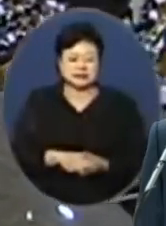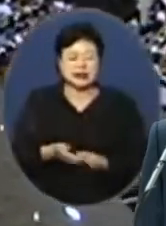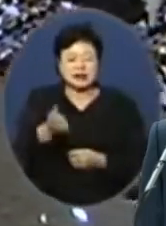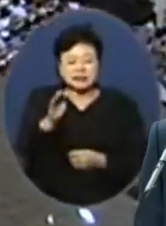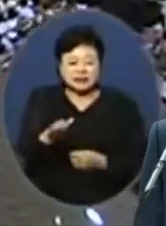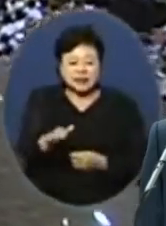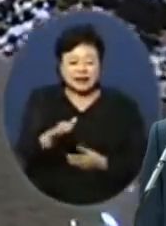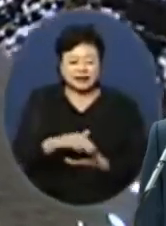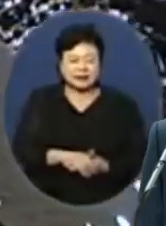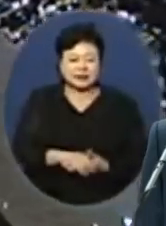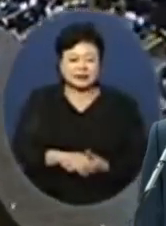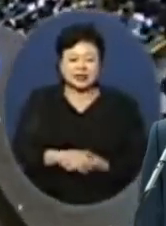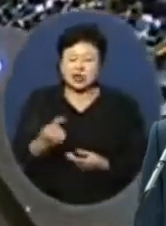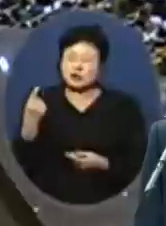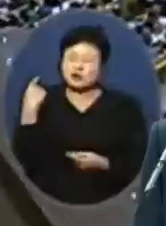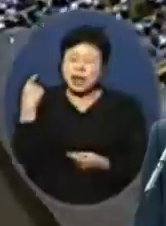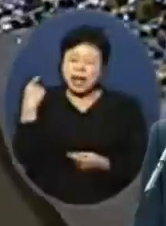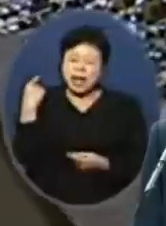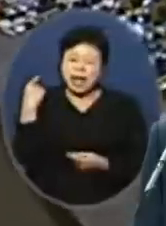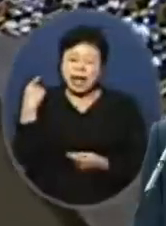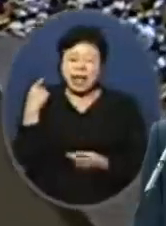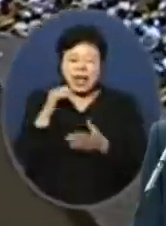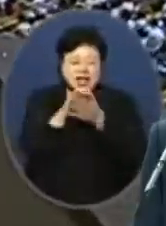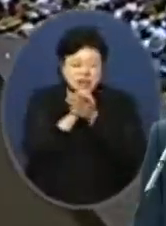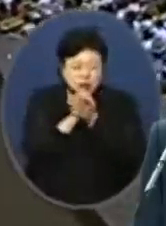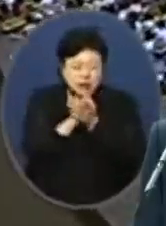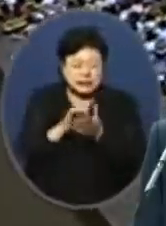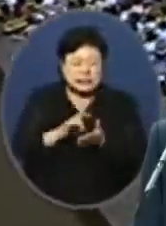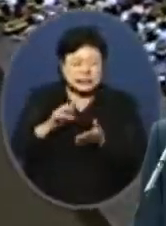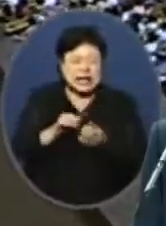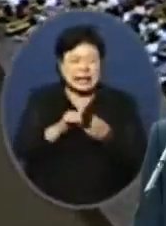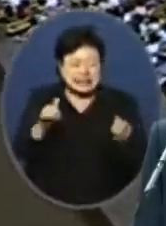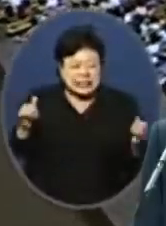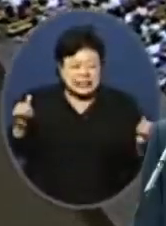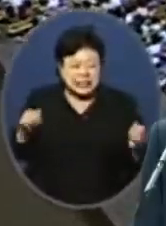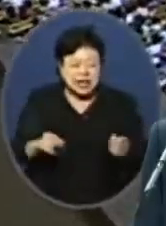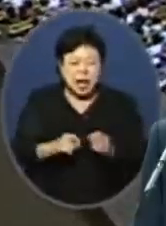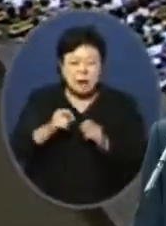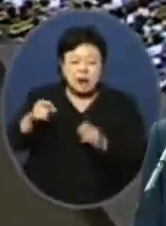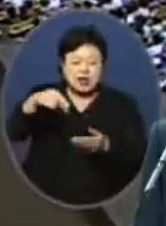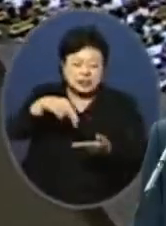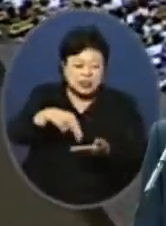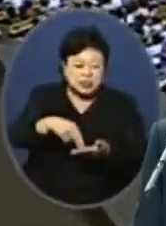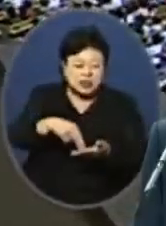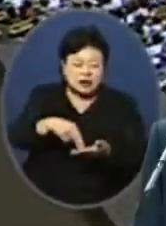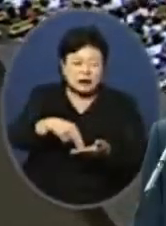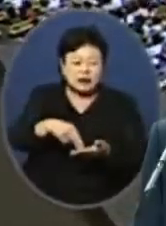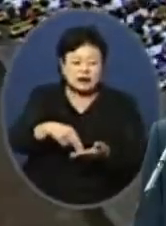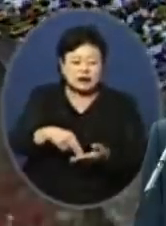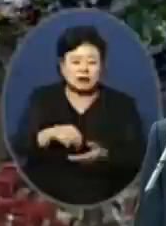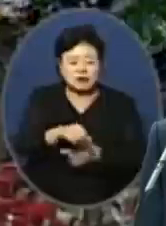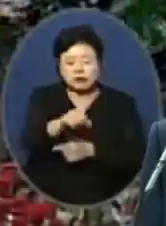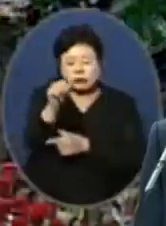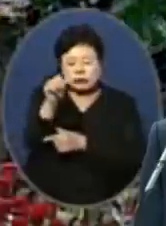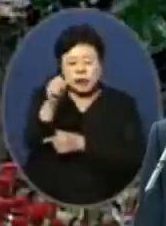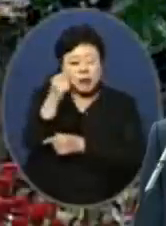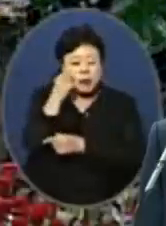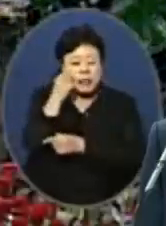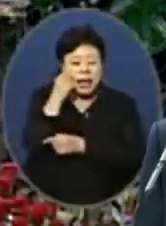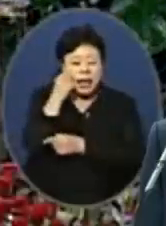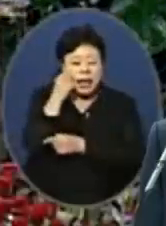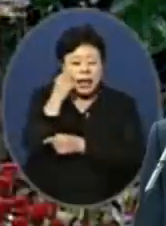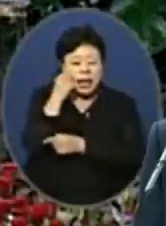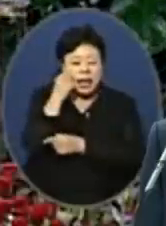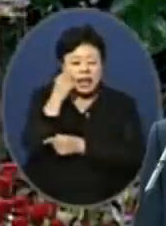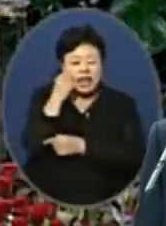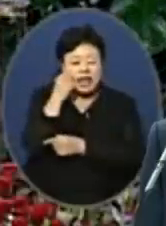그런데 저 뒤에서 기도하고 있는 세리는 멀리 있어서 눈을 감히 들어 하늘을 쳐다보지